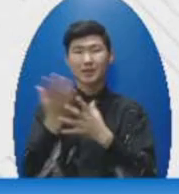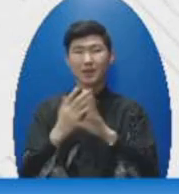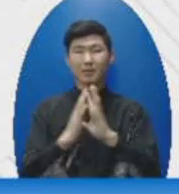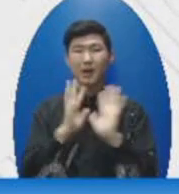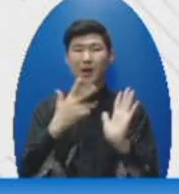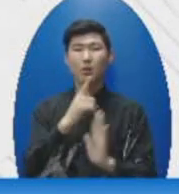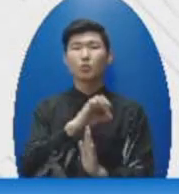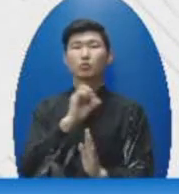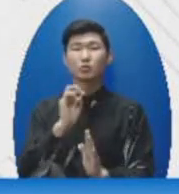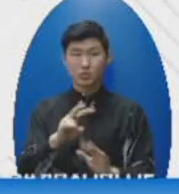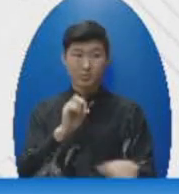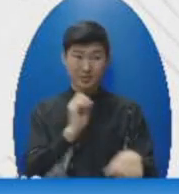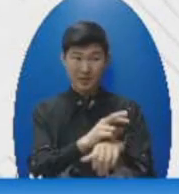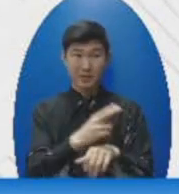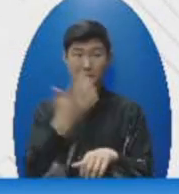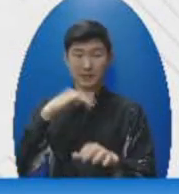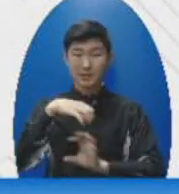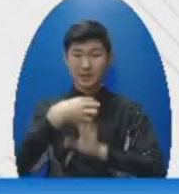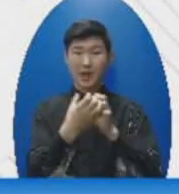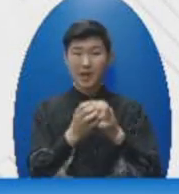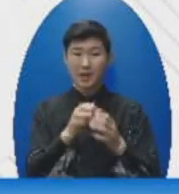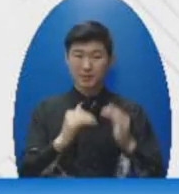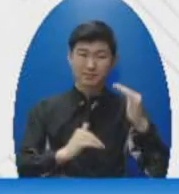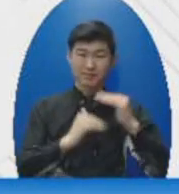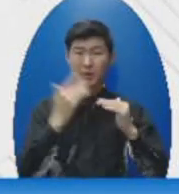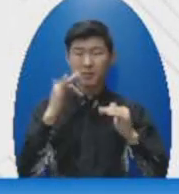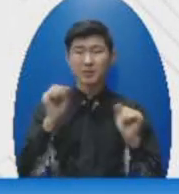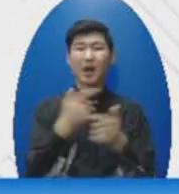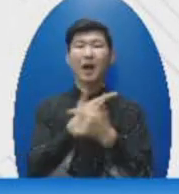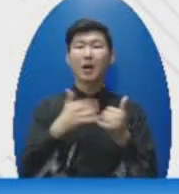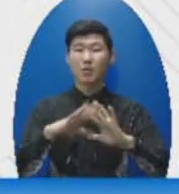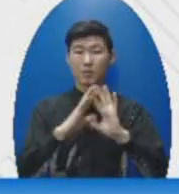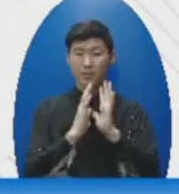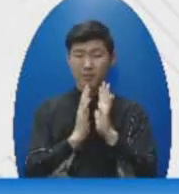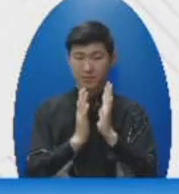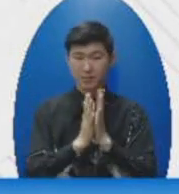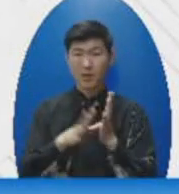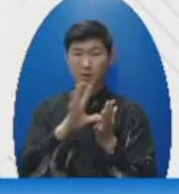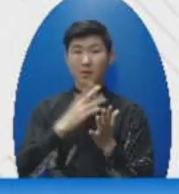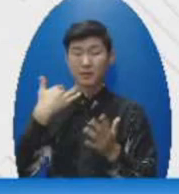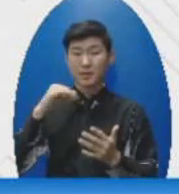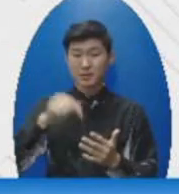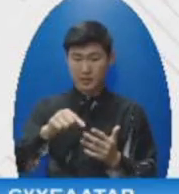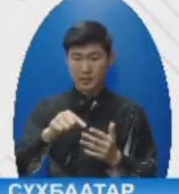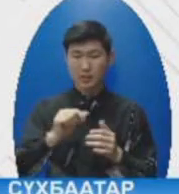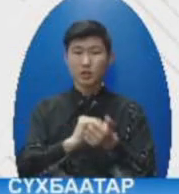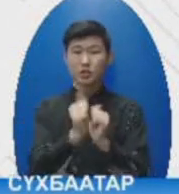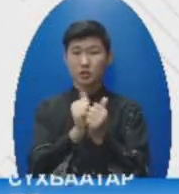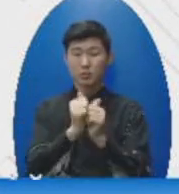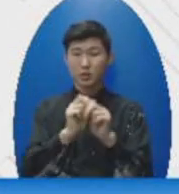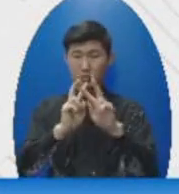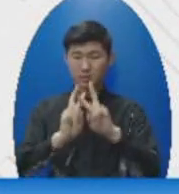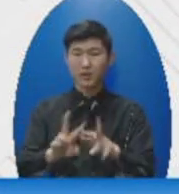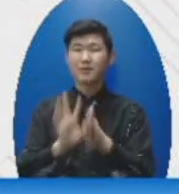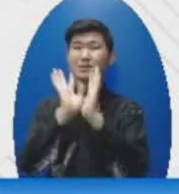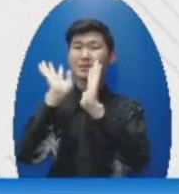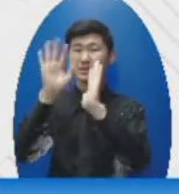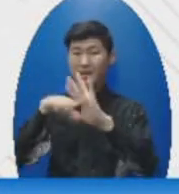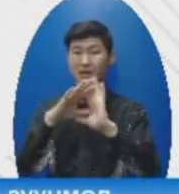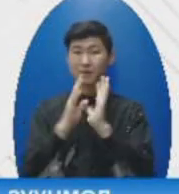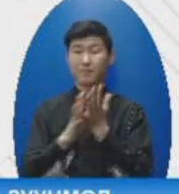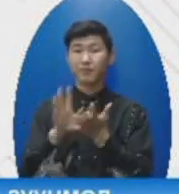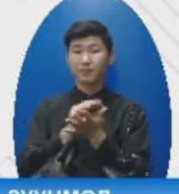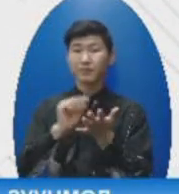зуунд эзэлж дэлхийн талд хүрч ирсэн агуу гентэй хүмүүсийн үр сад бид нар энэ спортоор Сагсан бөмбөгийн спорт,